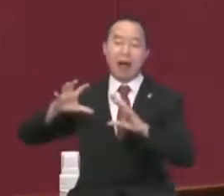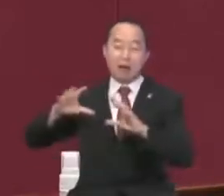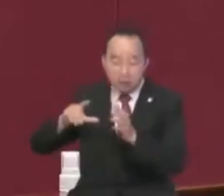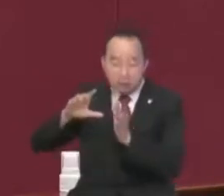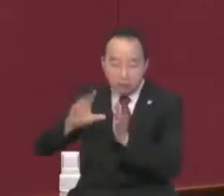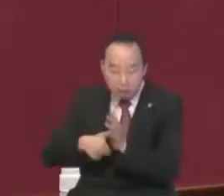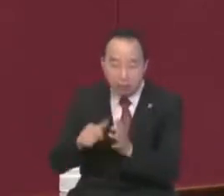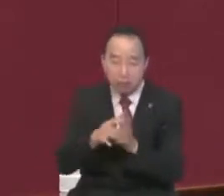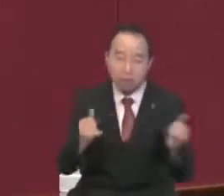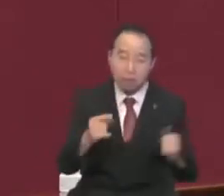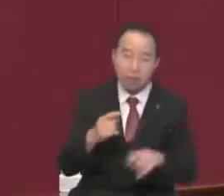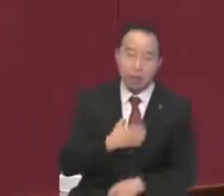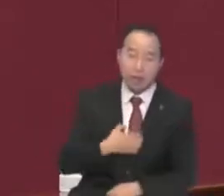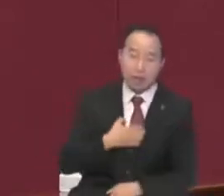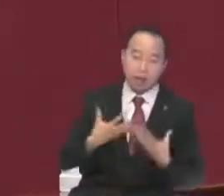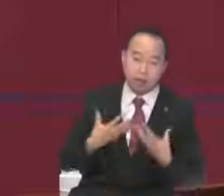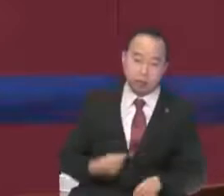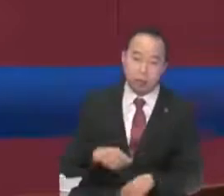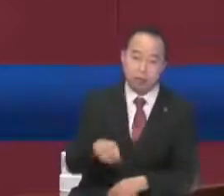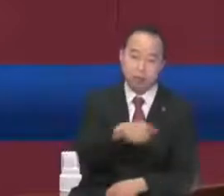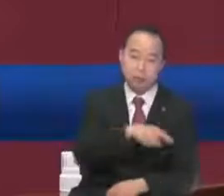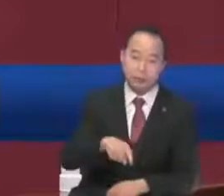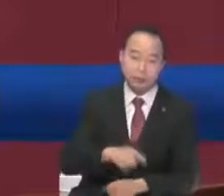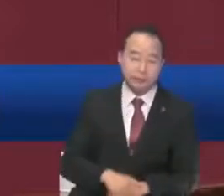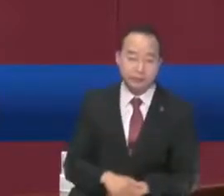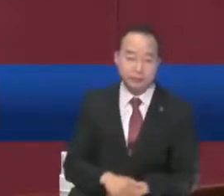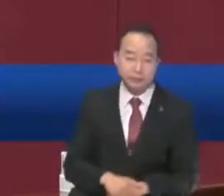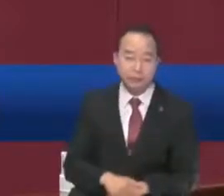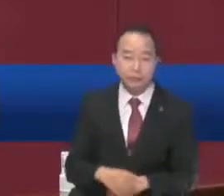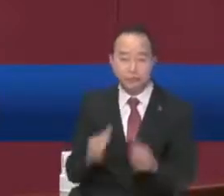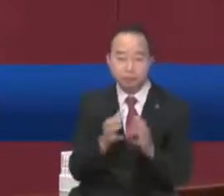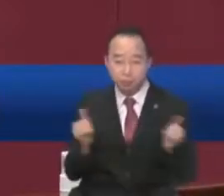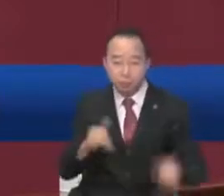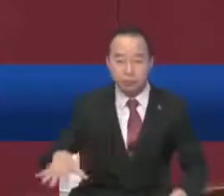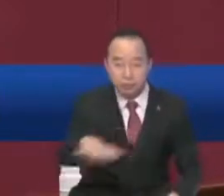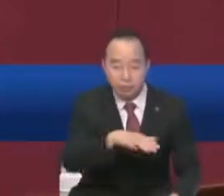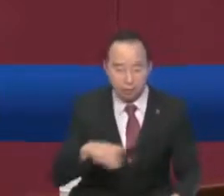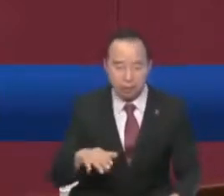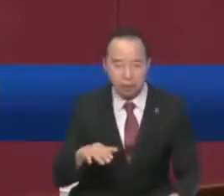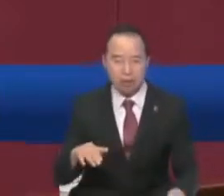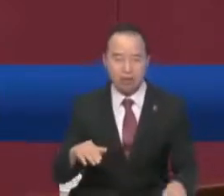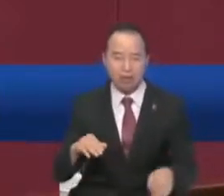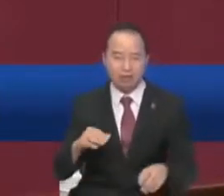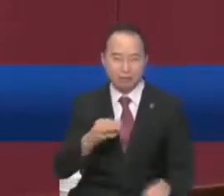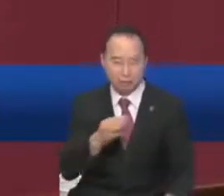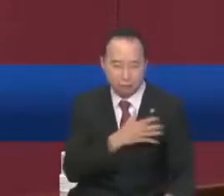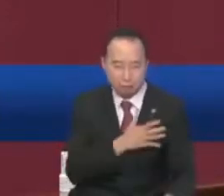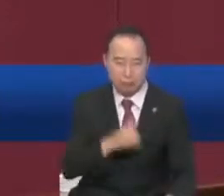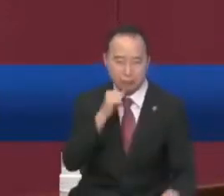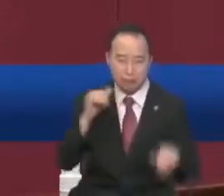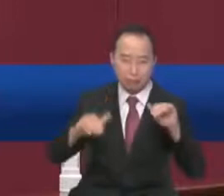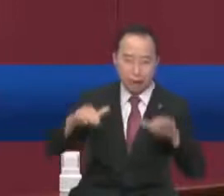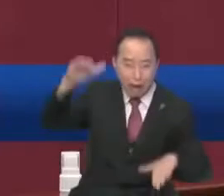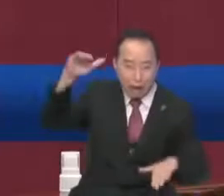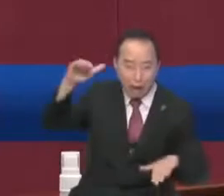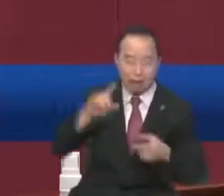있습니다. 무엇보다도 우리 사회에 누적되어 온 불평등의 계곡이 더욱 깊이 패이고